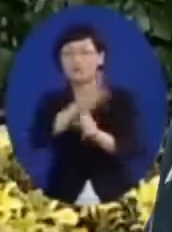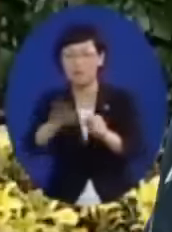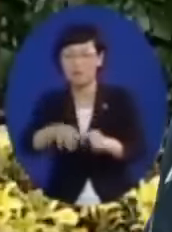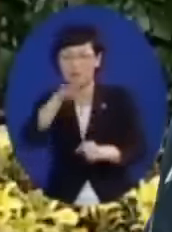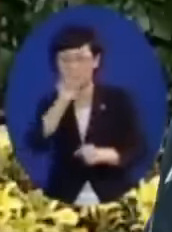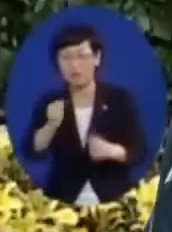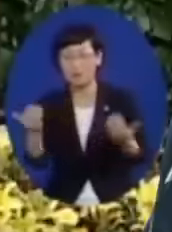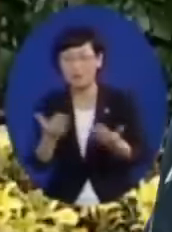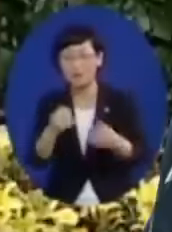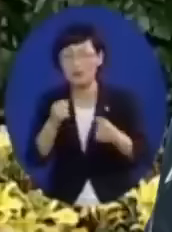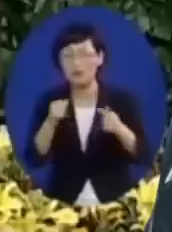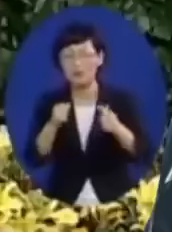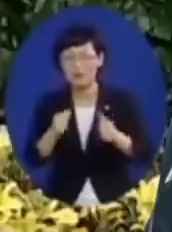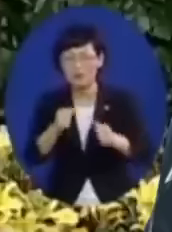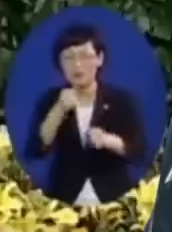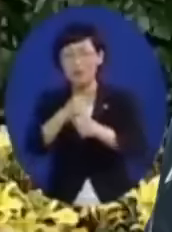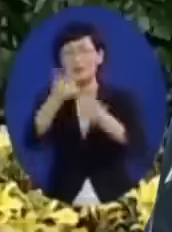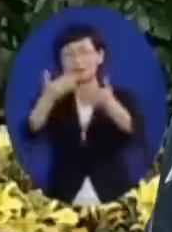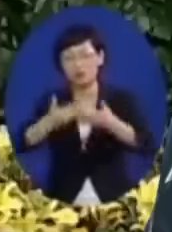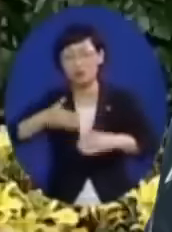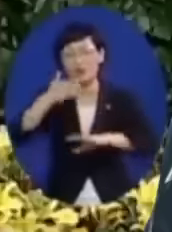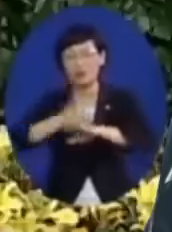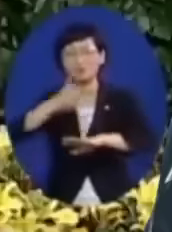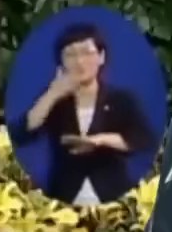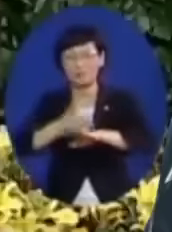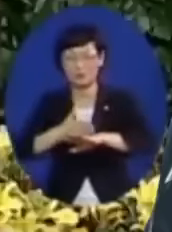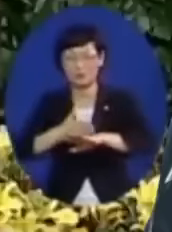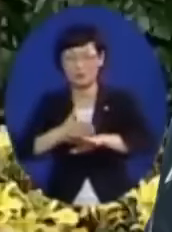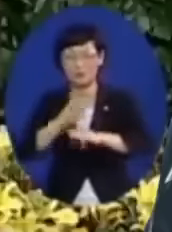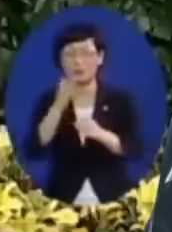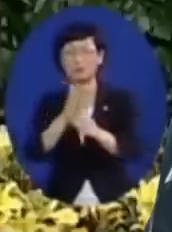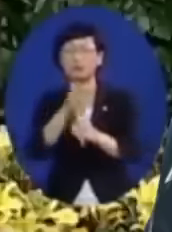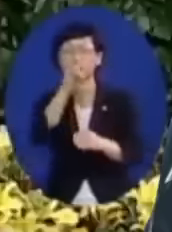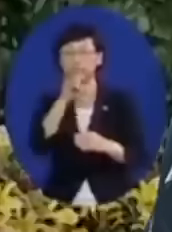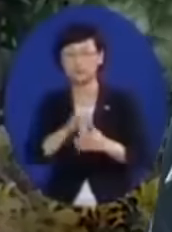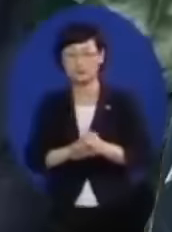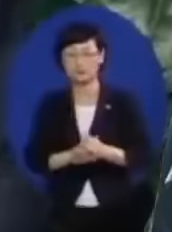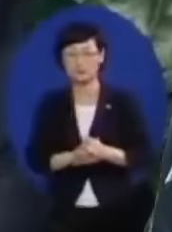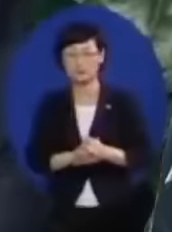일을 할 수 있게 해주신 것을 감사하고 있습니다.